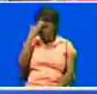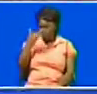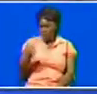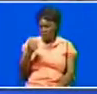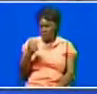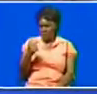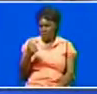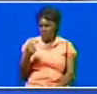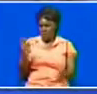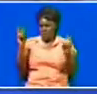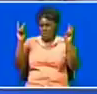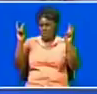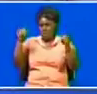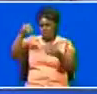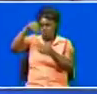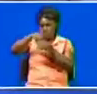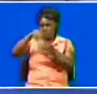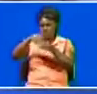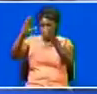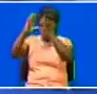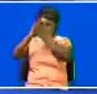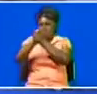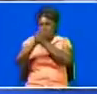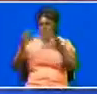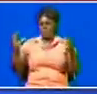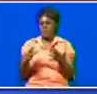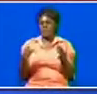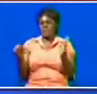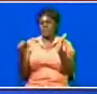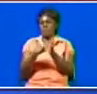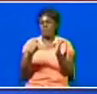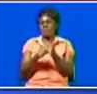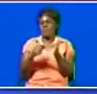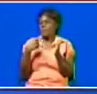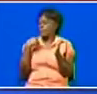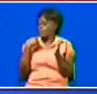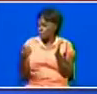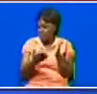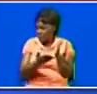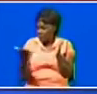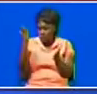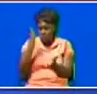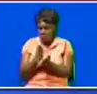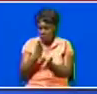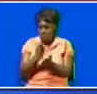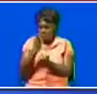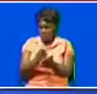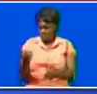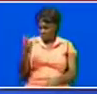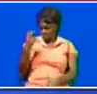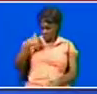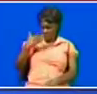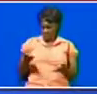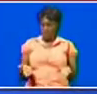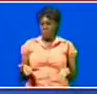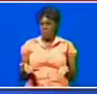being behind issues rocking Jubilee Party. Aniwaambie wengine wetu mkituona hapa,